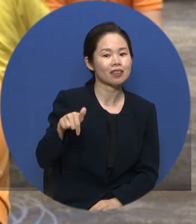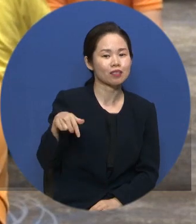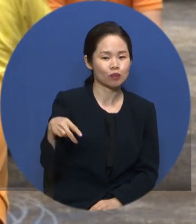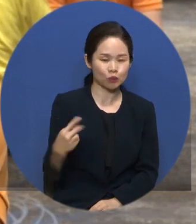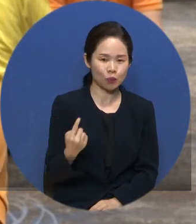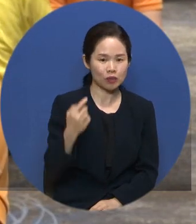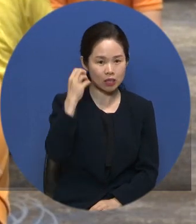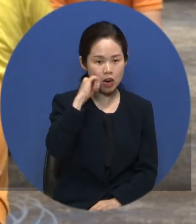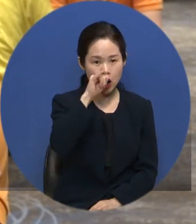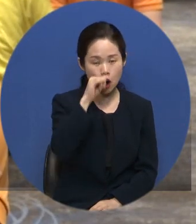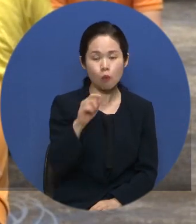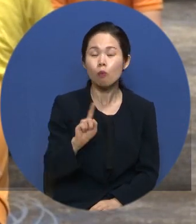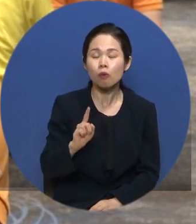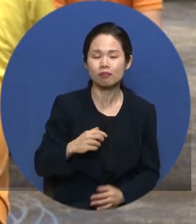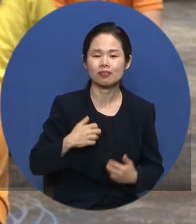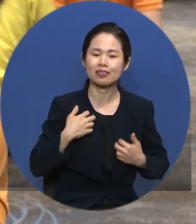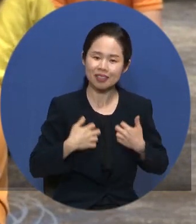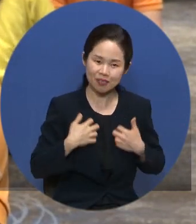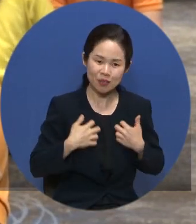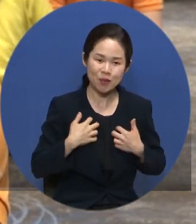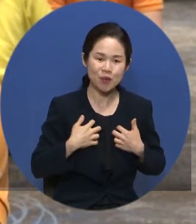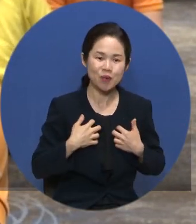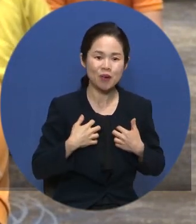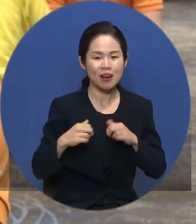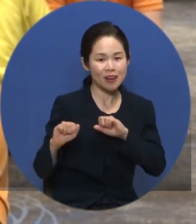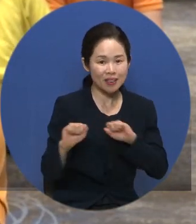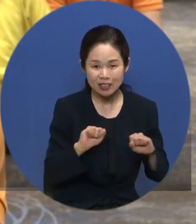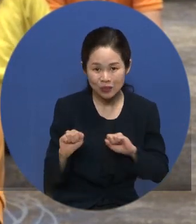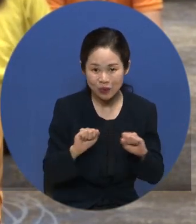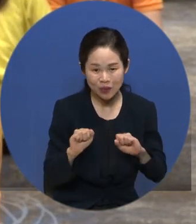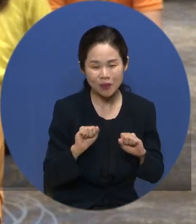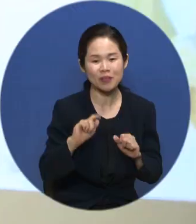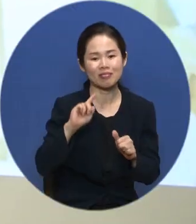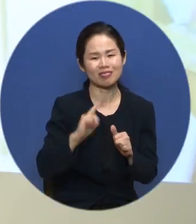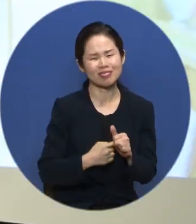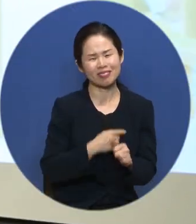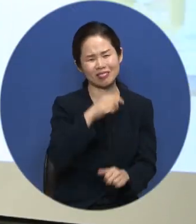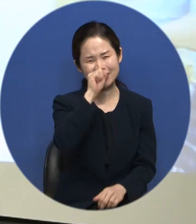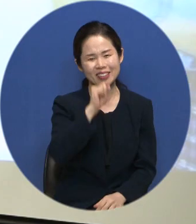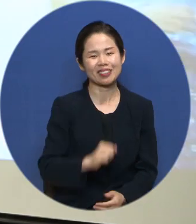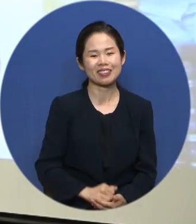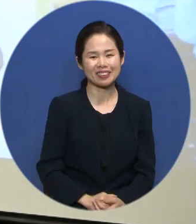남아요? 너무 재밌고 움직이니까 정말 좋아서.